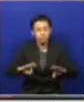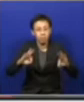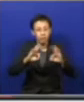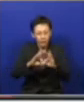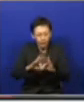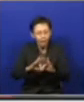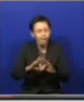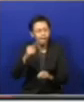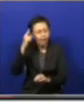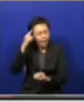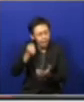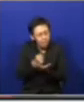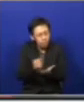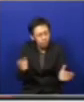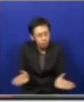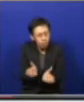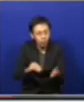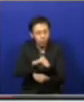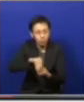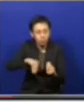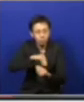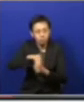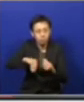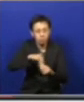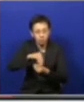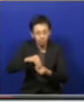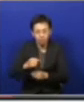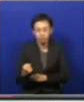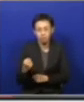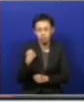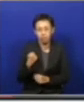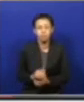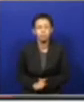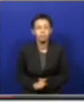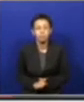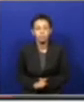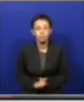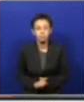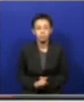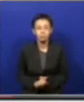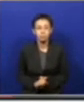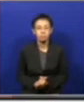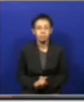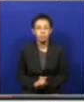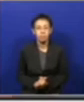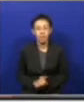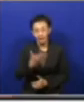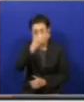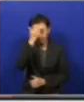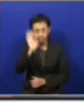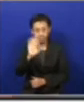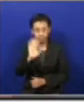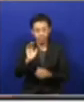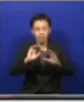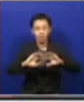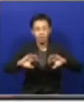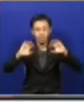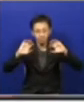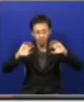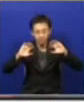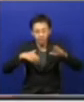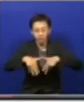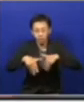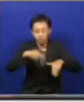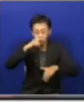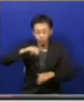ขับเคลื่อนเศรษฐกิจอย่างแข็งแรงอย่างเข้มแข็งนะคะอย่าลืมนะคะว่ารัฐบาลชุดนี้ท่านเป็นหนี้บุญคุณคนไทยทุกค